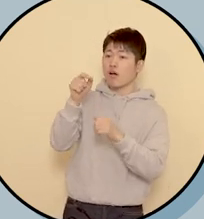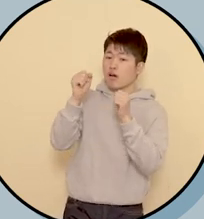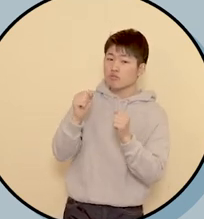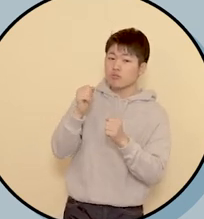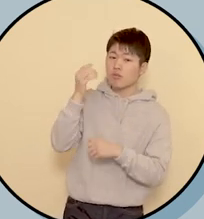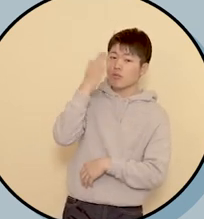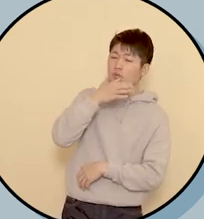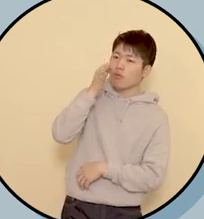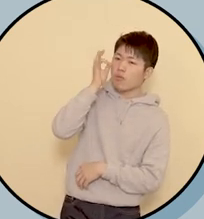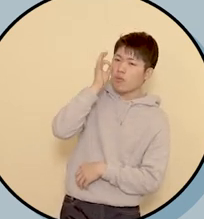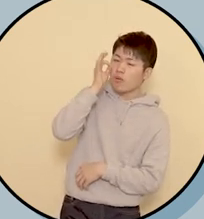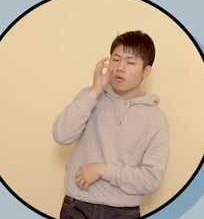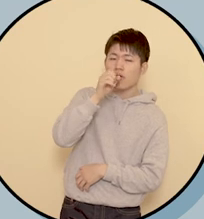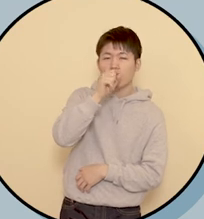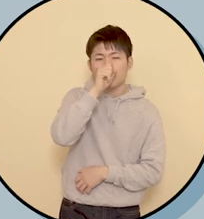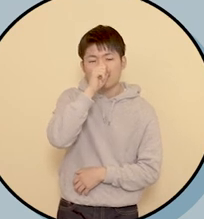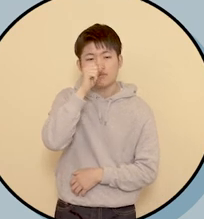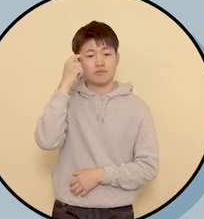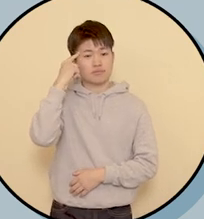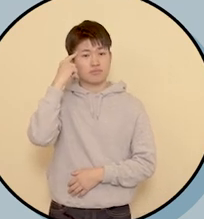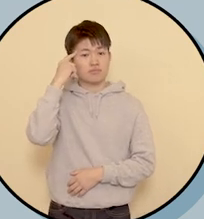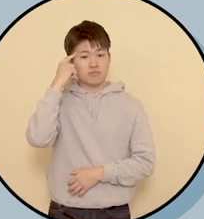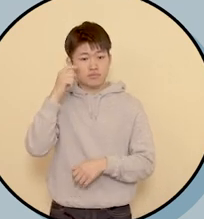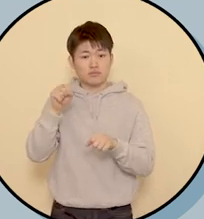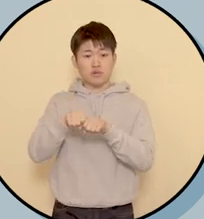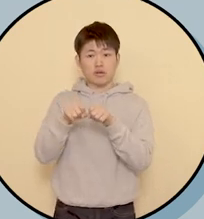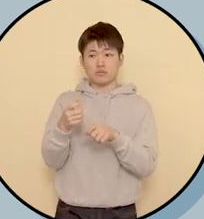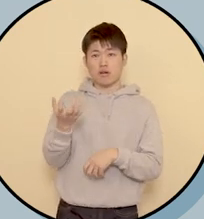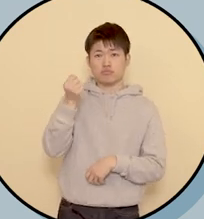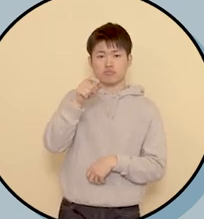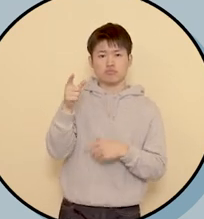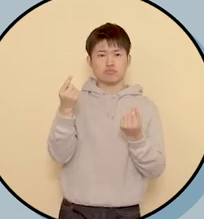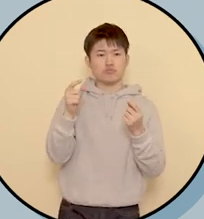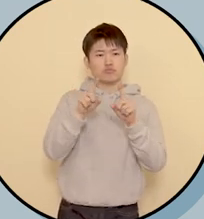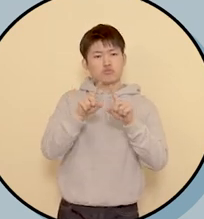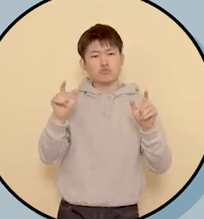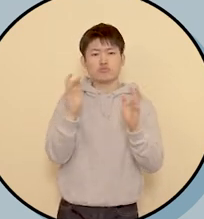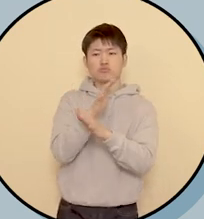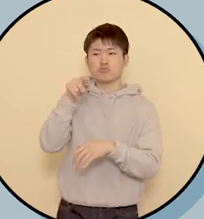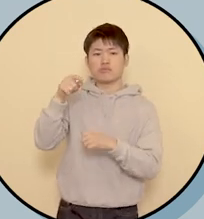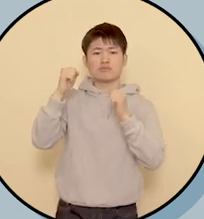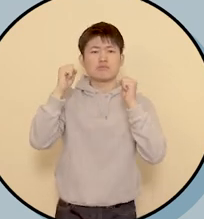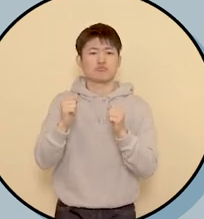って思うかな。なんか、ただ、だって、障害のある人たちも、そこにいるもの